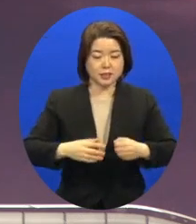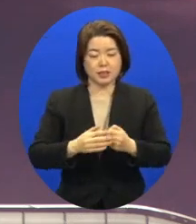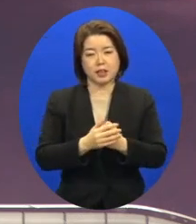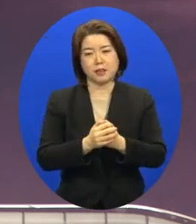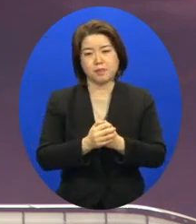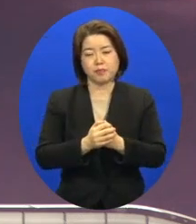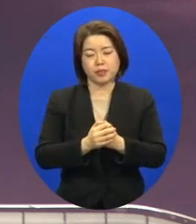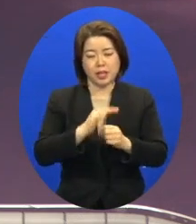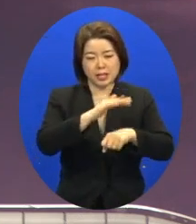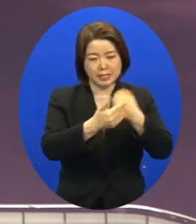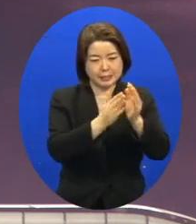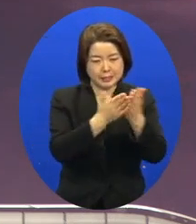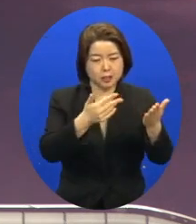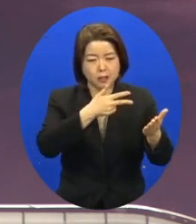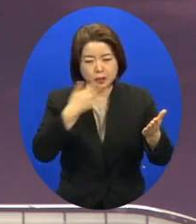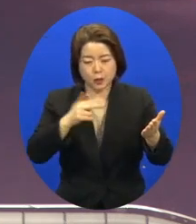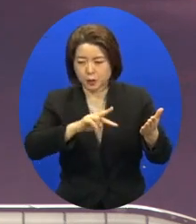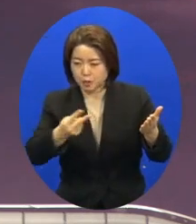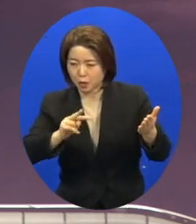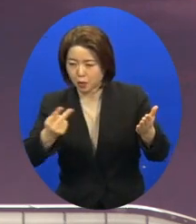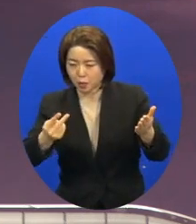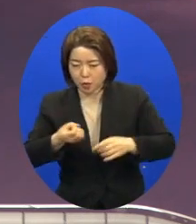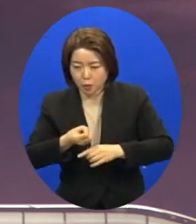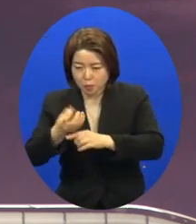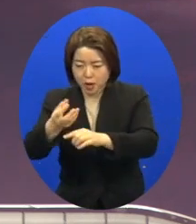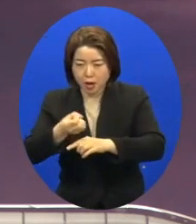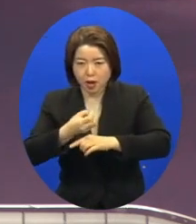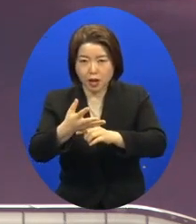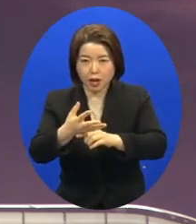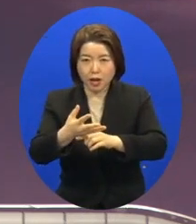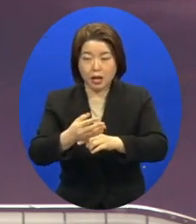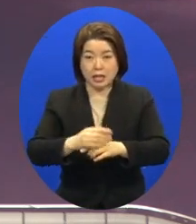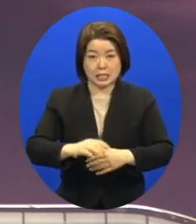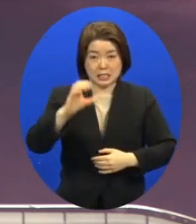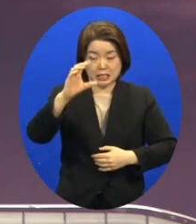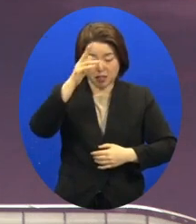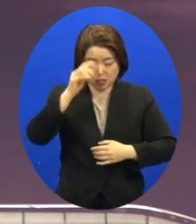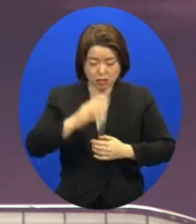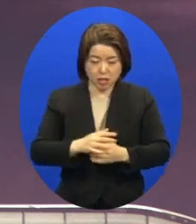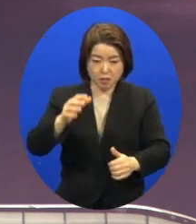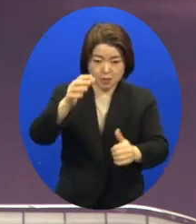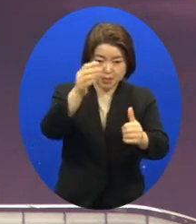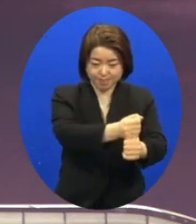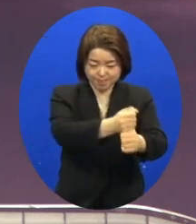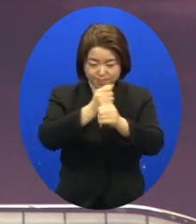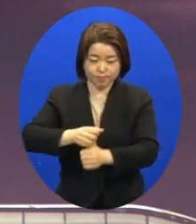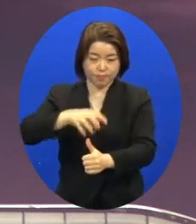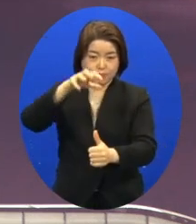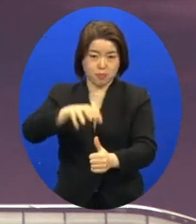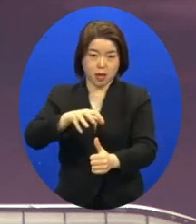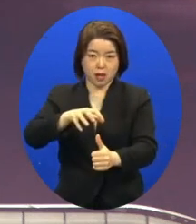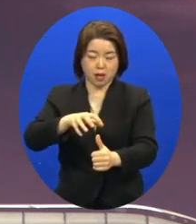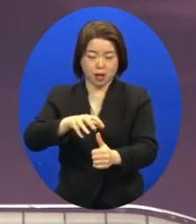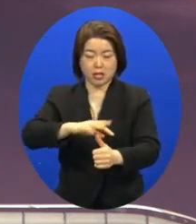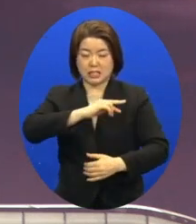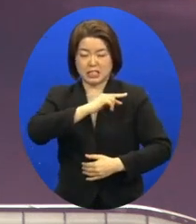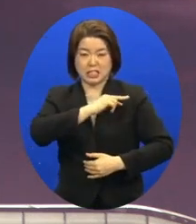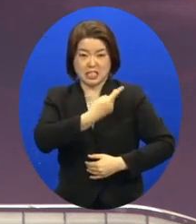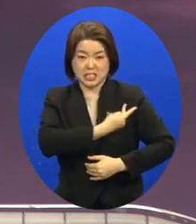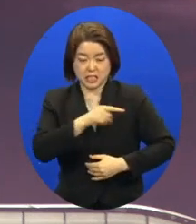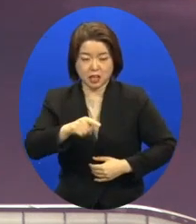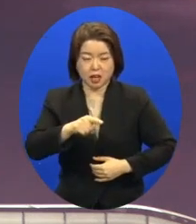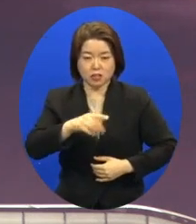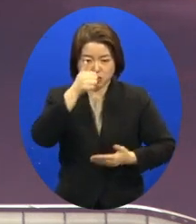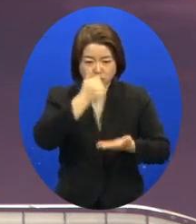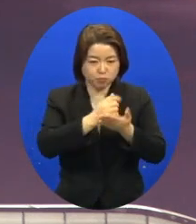일을 하다가 캐톨릭 교회에 체포됩니다. 그리고 이단으로 정죄됩니다. 사람들이 읽을 수 있는